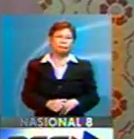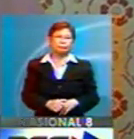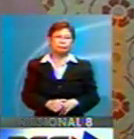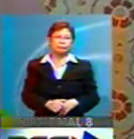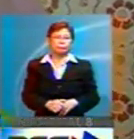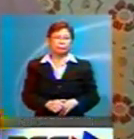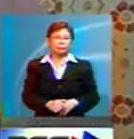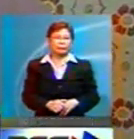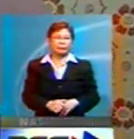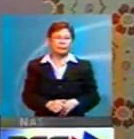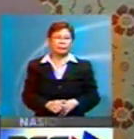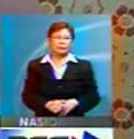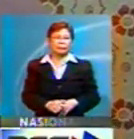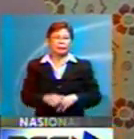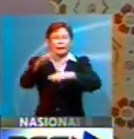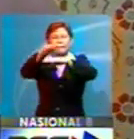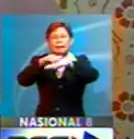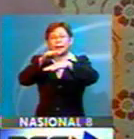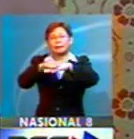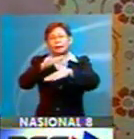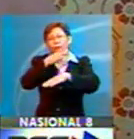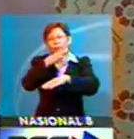Hok kecil tu lama ke Umi.